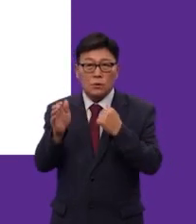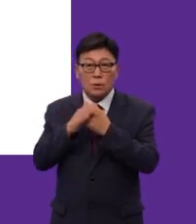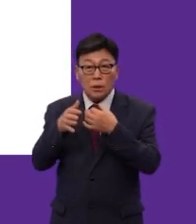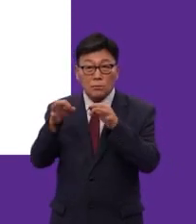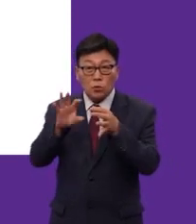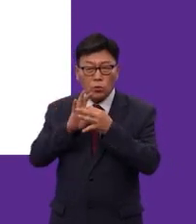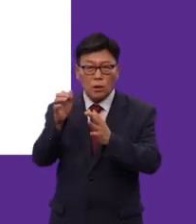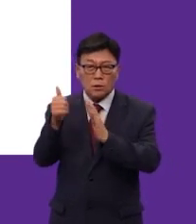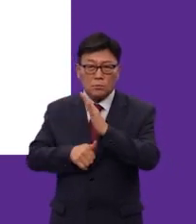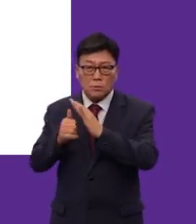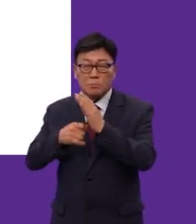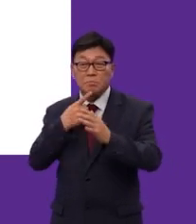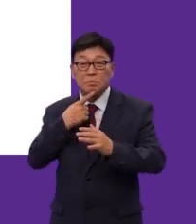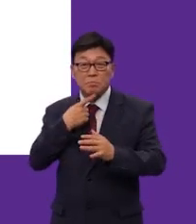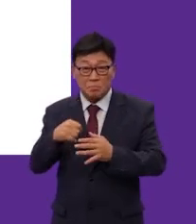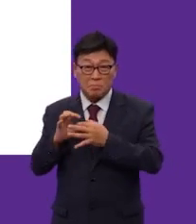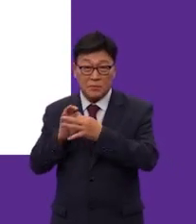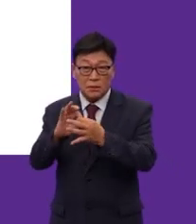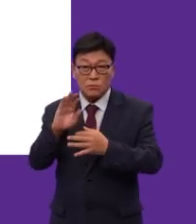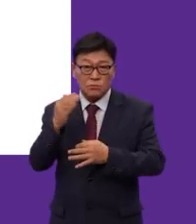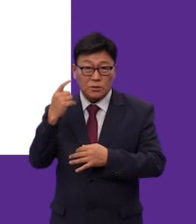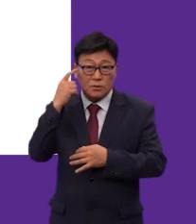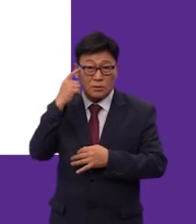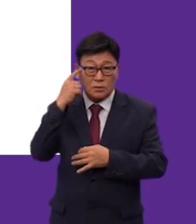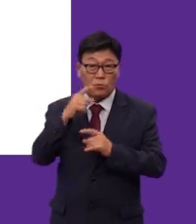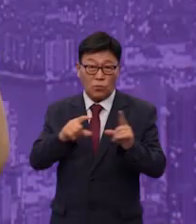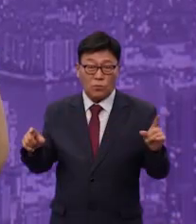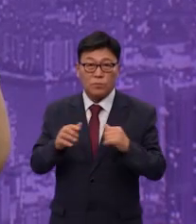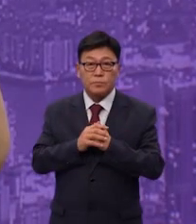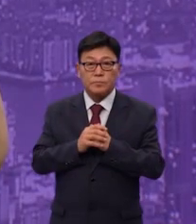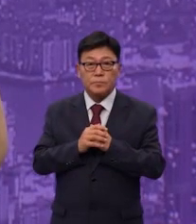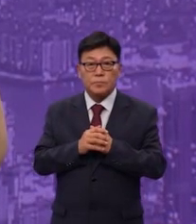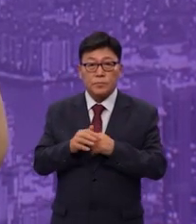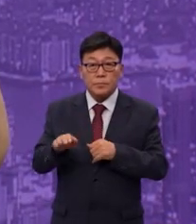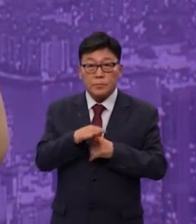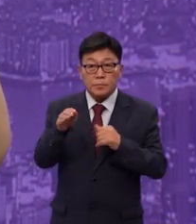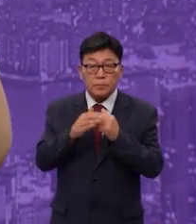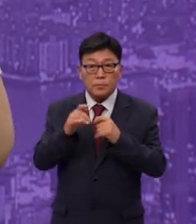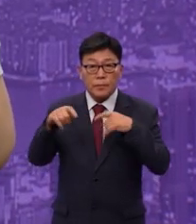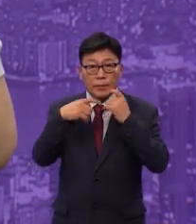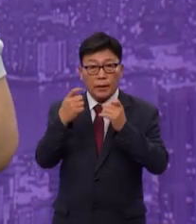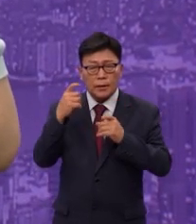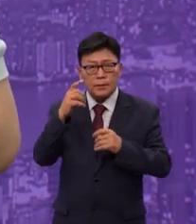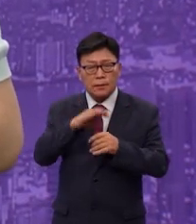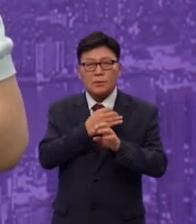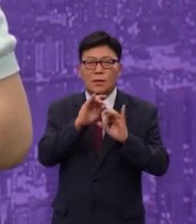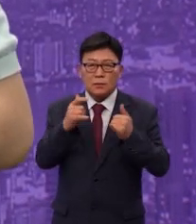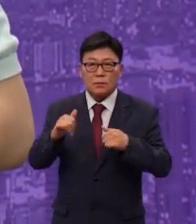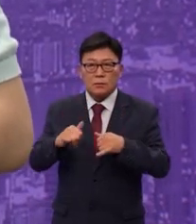금융과 관련된 실패로 이어진다라는 인식이 많이 보편적인데요. 우리는 개인의 잘못이